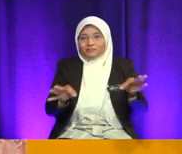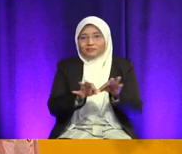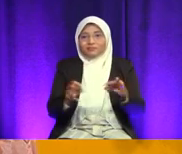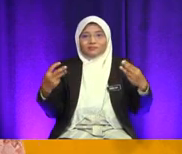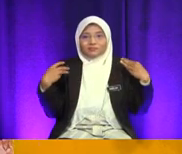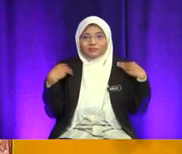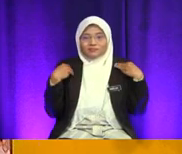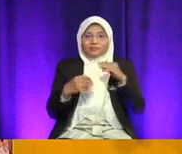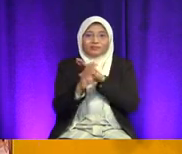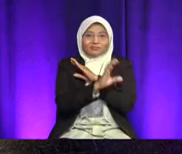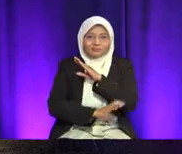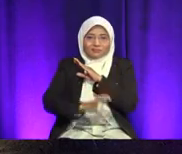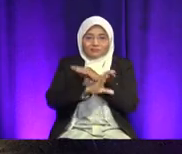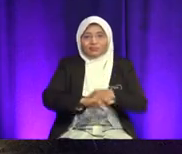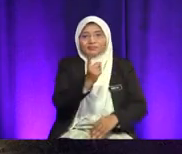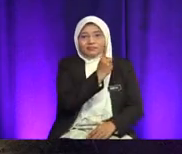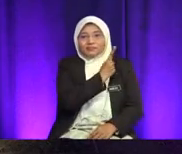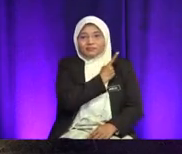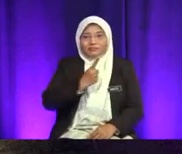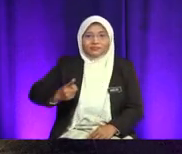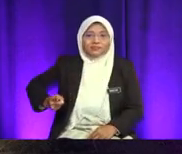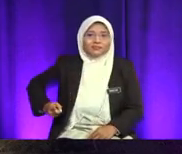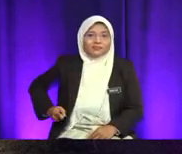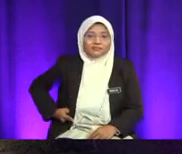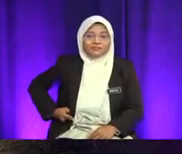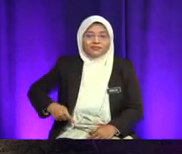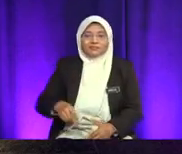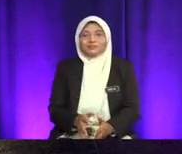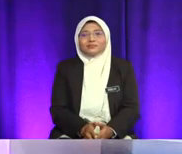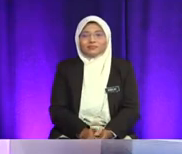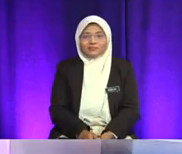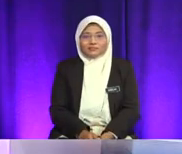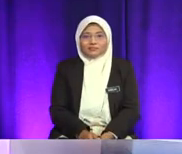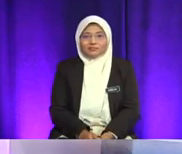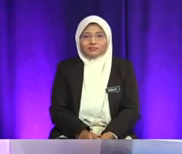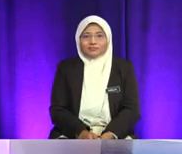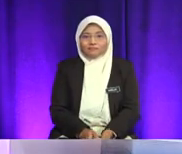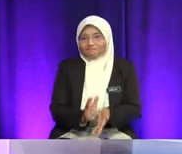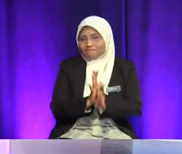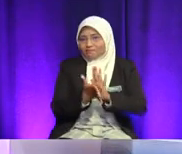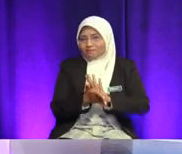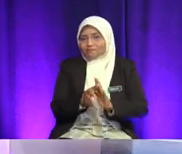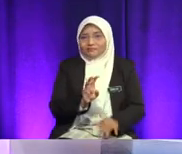berdaulat daripada Anwari ycu Selayaknya Untuk mendapatkan ganjaran